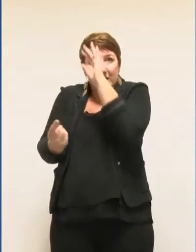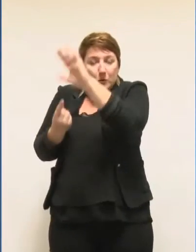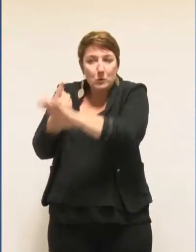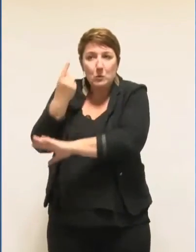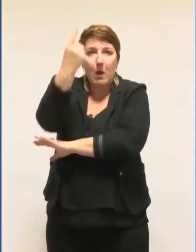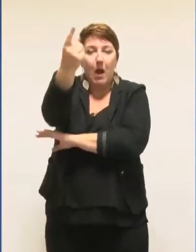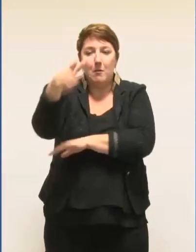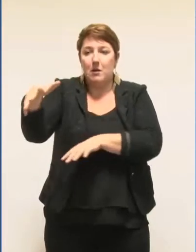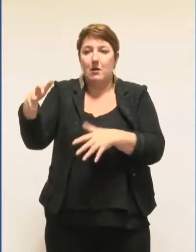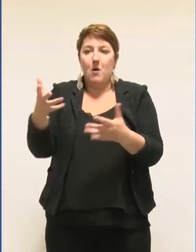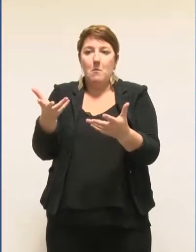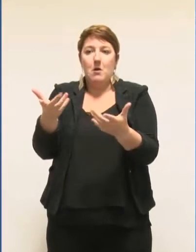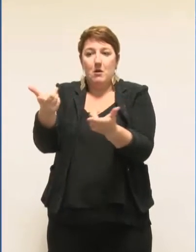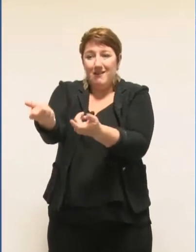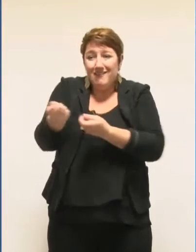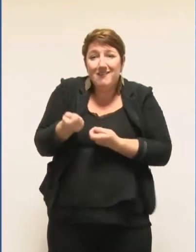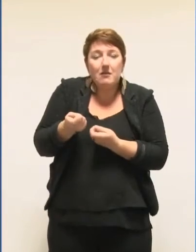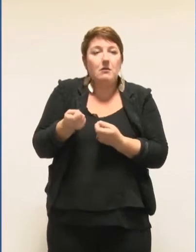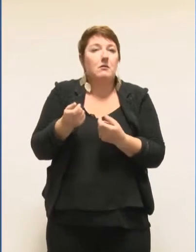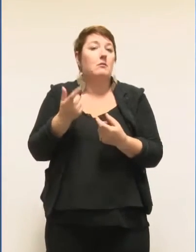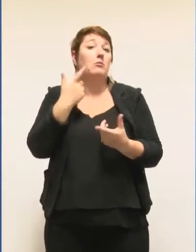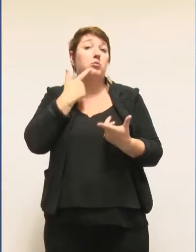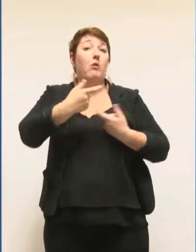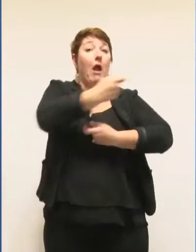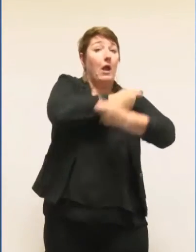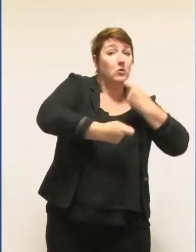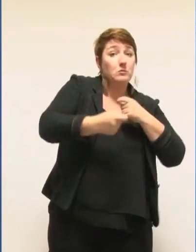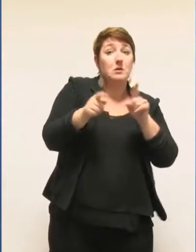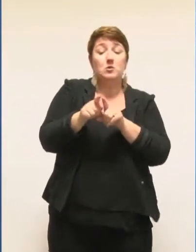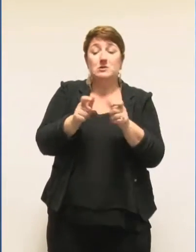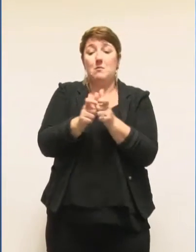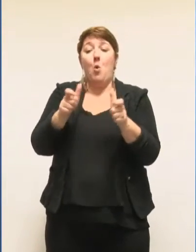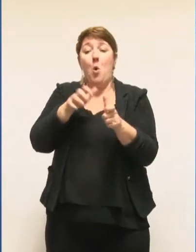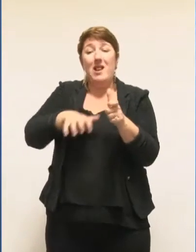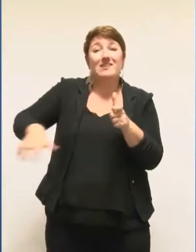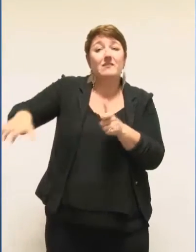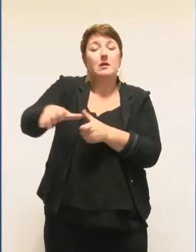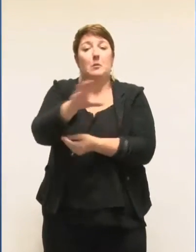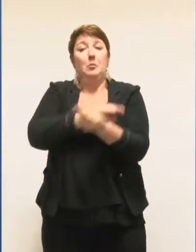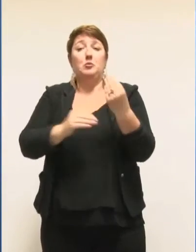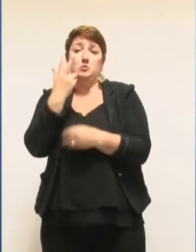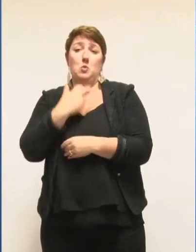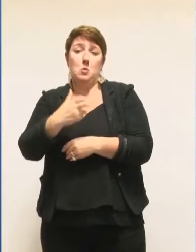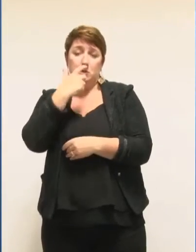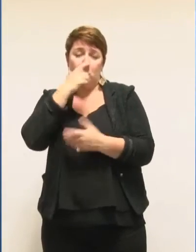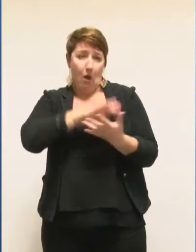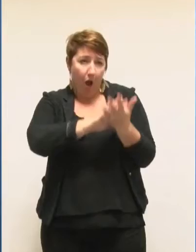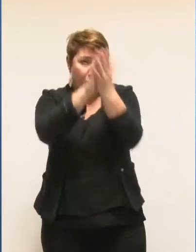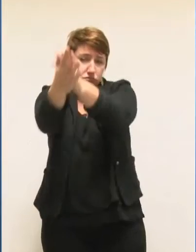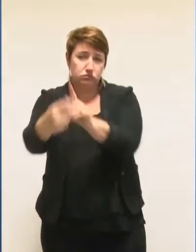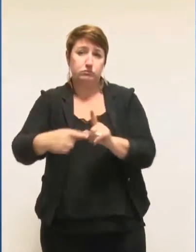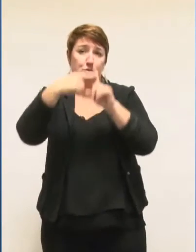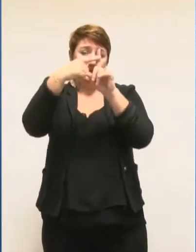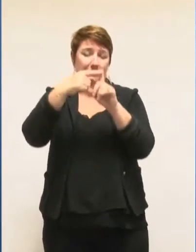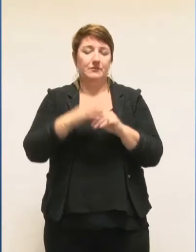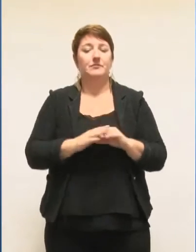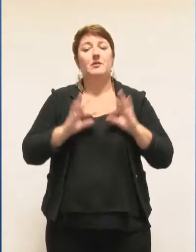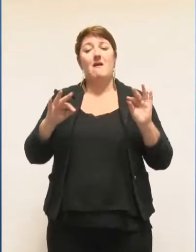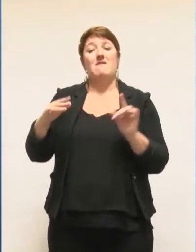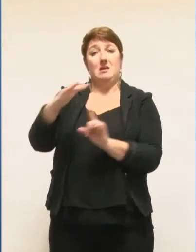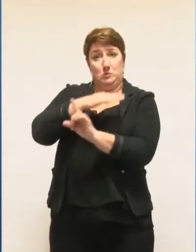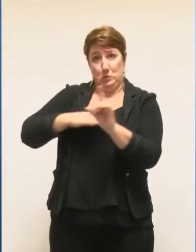à la fois pour le tissu économique, comme pour les collectivités territoriales, et surtout pour nos concitoyens et concitoyennes. Sur les questions